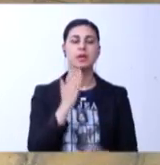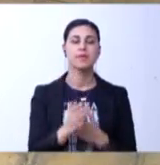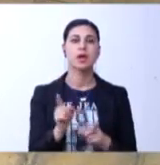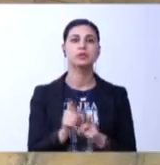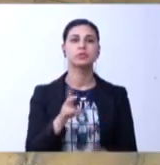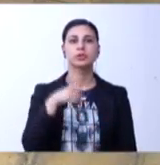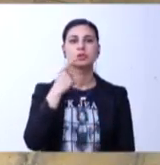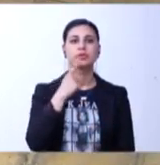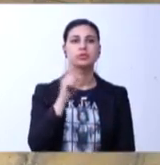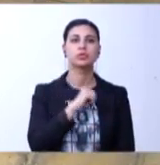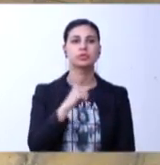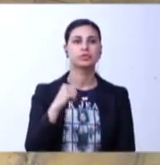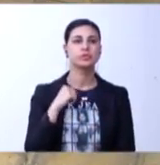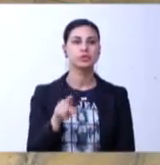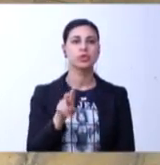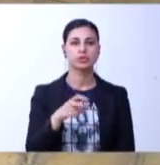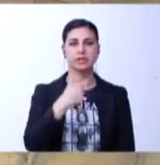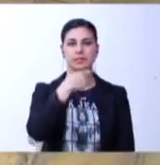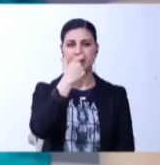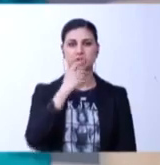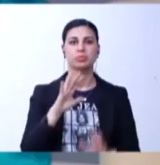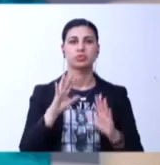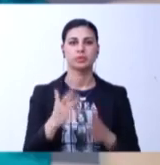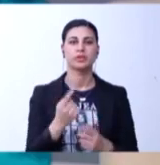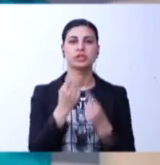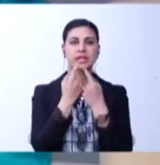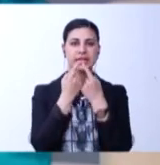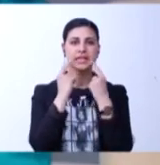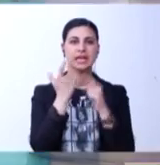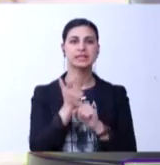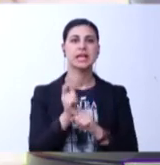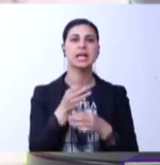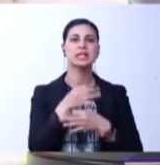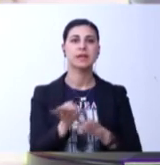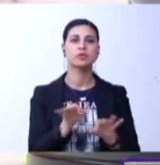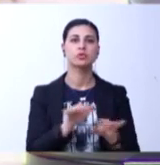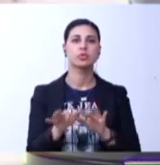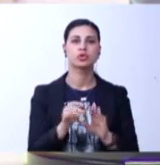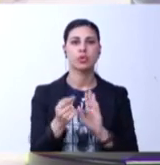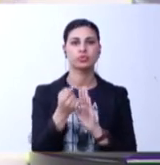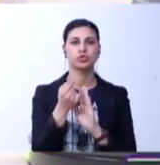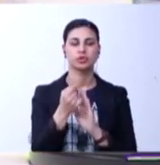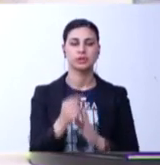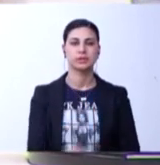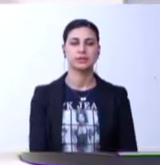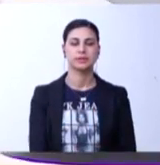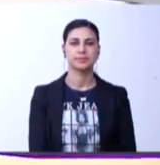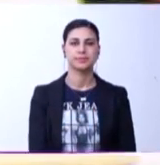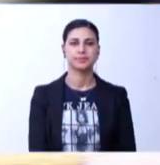ასევე უნდა აღინიშნოს, რომ თვითლიგირებადი ბრეისების შემთხვევაში რკალი ძალიან თავისუფლად მოძრაობს ბრეკეტის შიგნით,